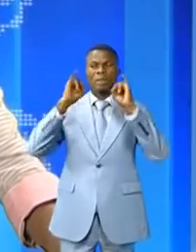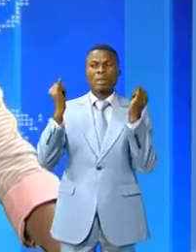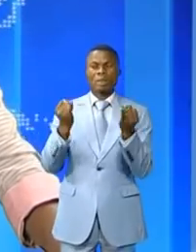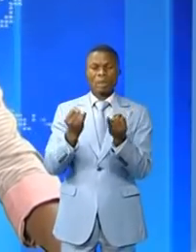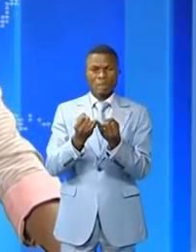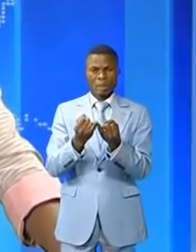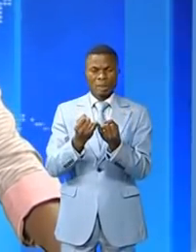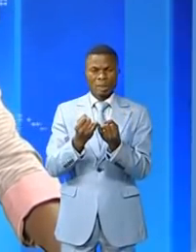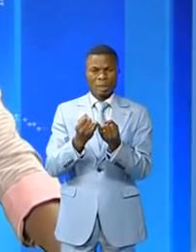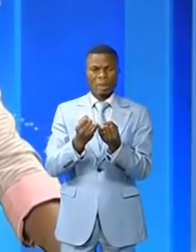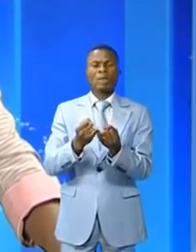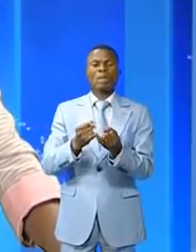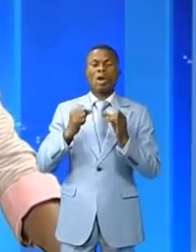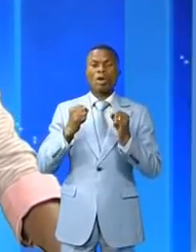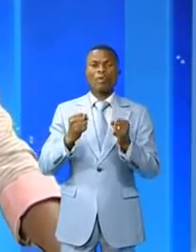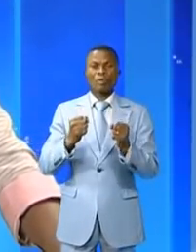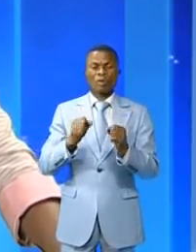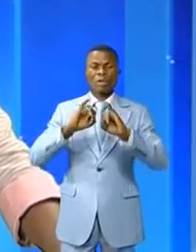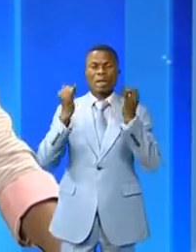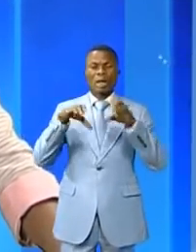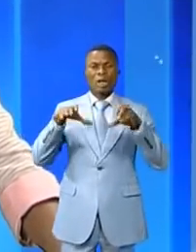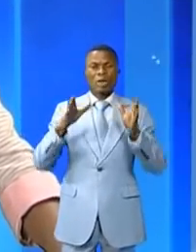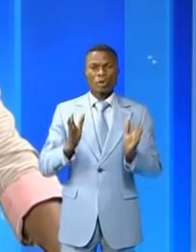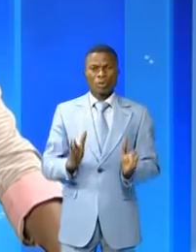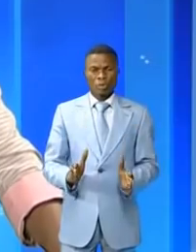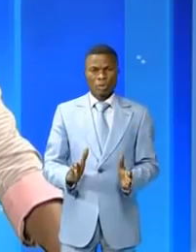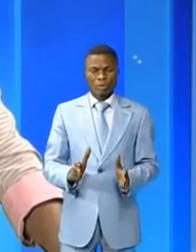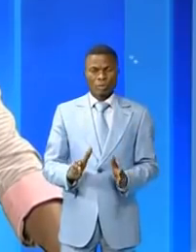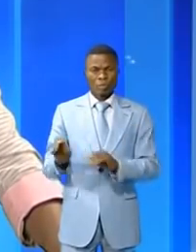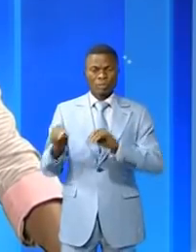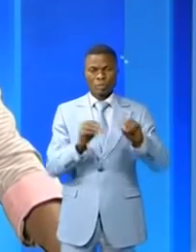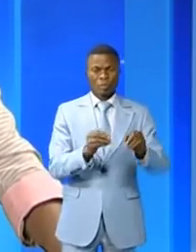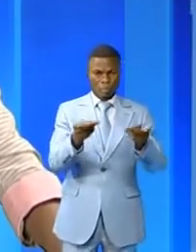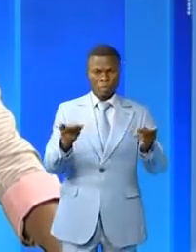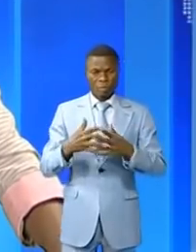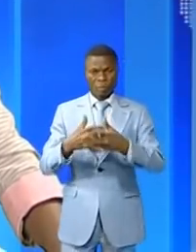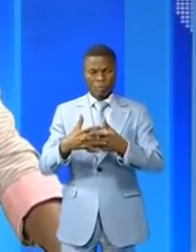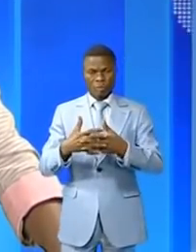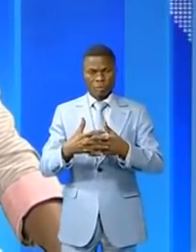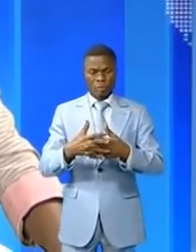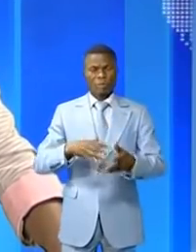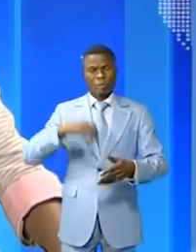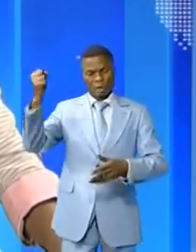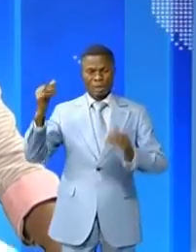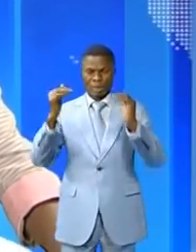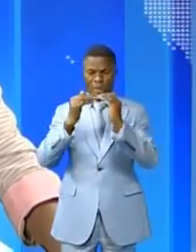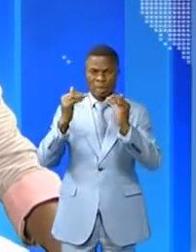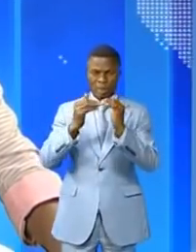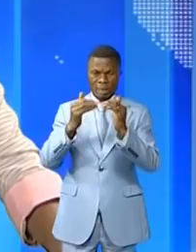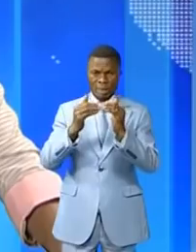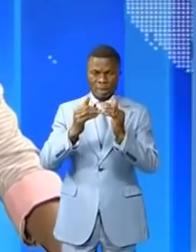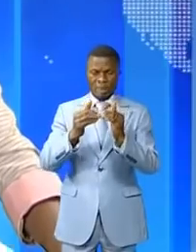des voies rationnelles et efficaces dans l'industrie congolaise. La mise en place du partenariat gagnant-gagnant est aussi une